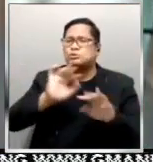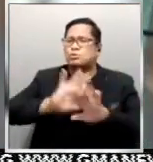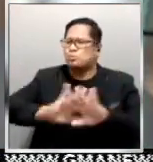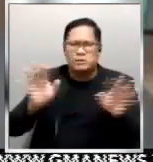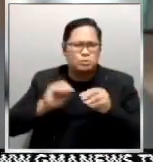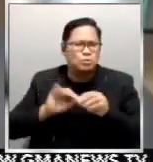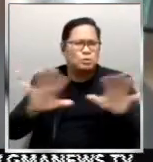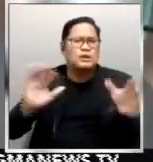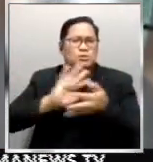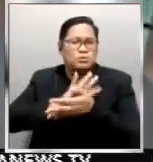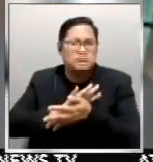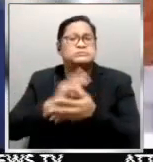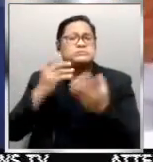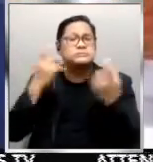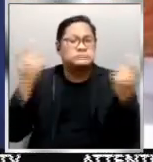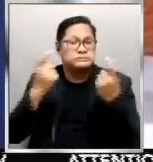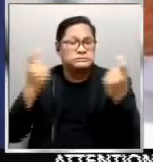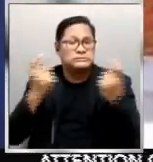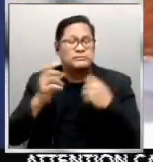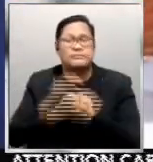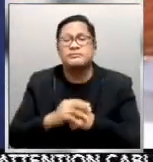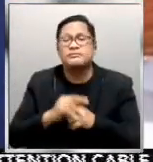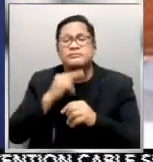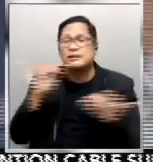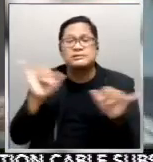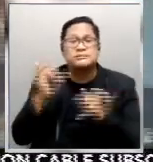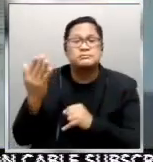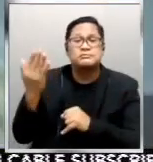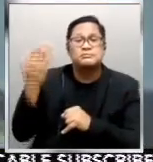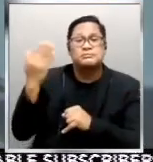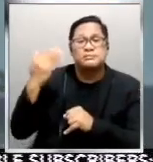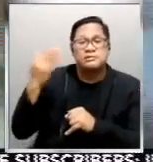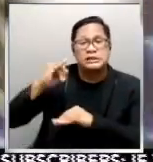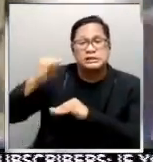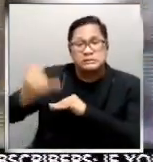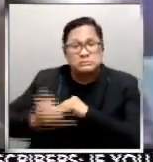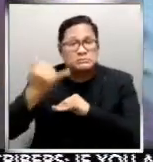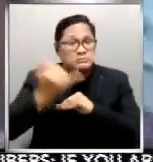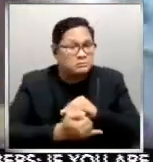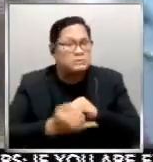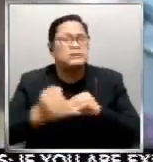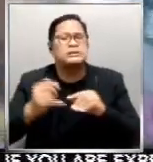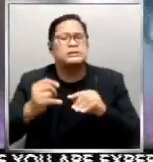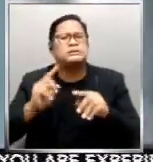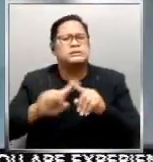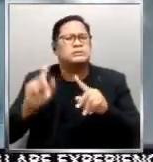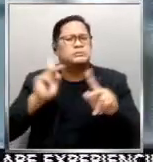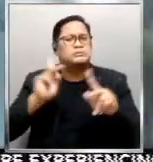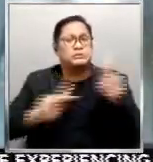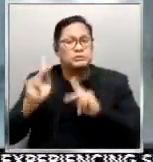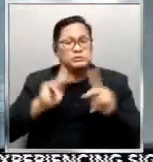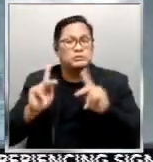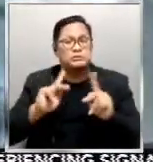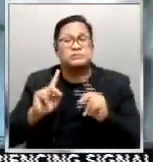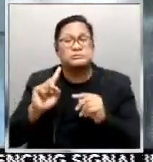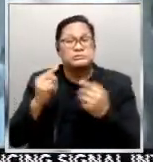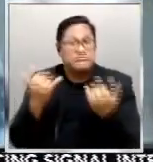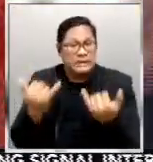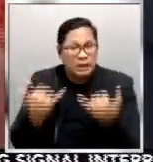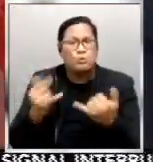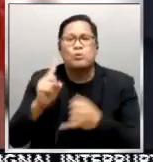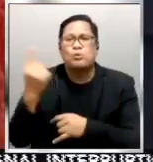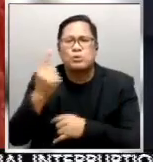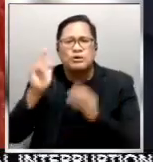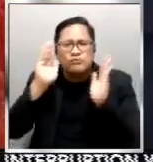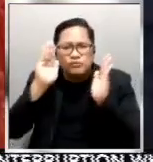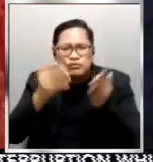pagdiriwang. Di rin daw gaya noon na iniimbitahan ang mga magpe-perform. Ngayon, tanging mga taga-Cebu lamang ang mga participants.